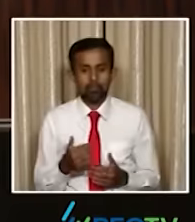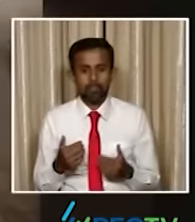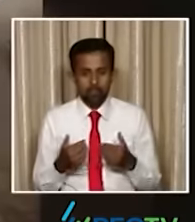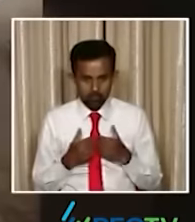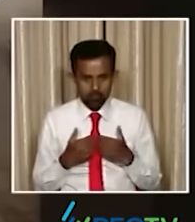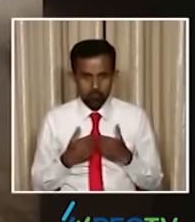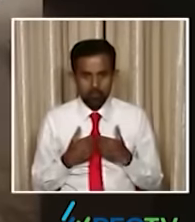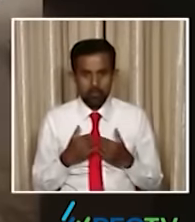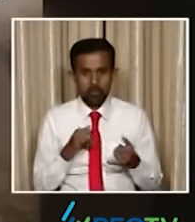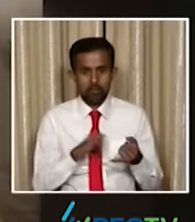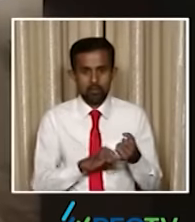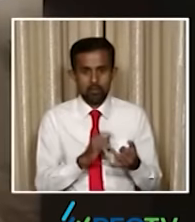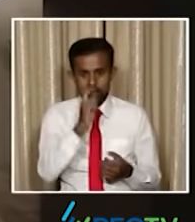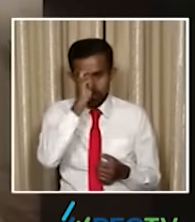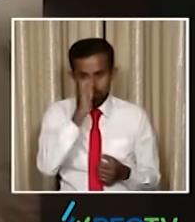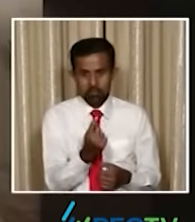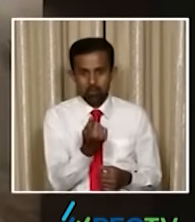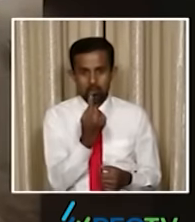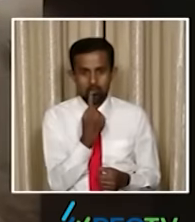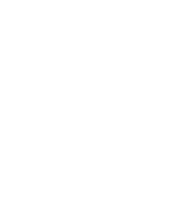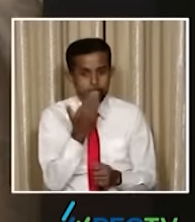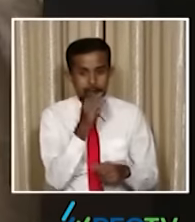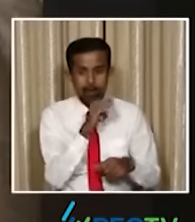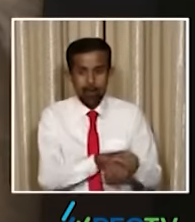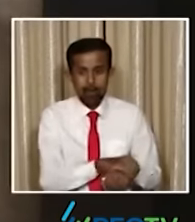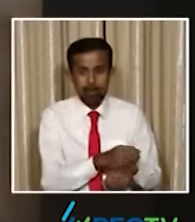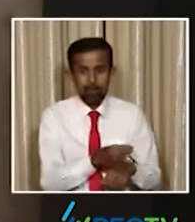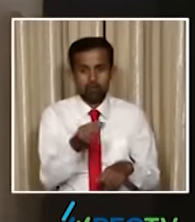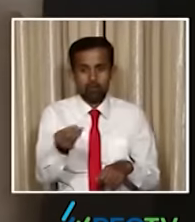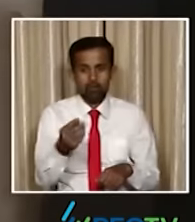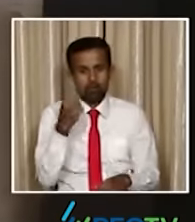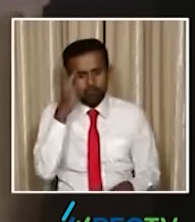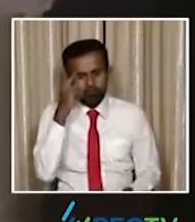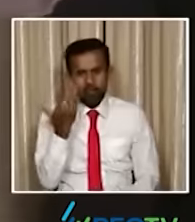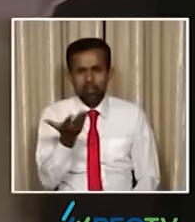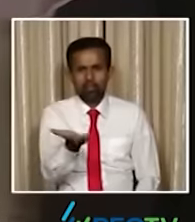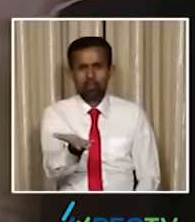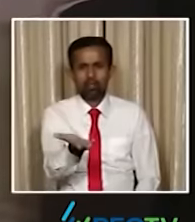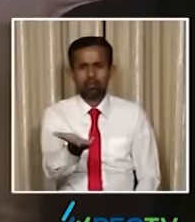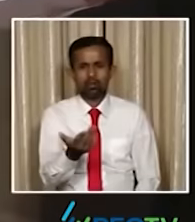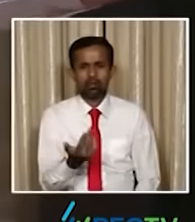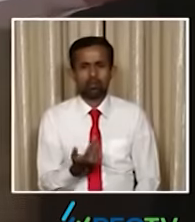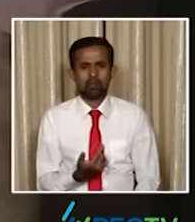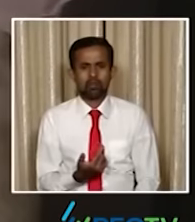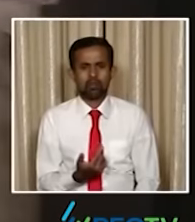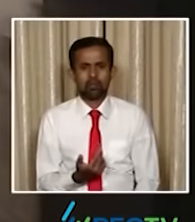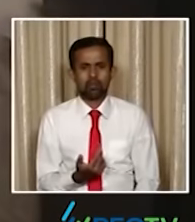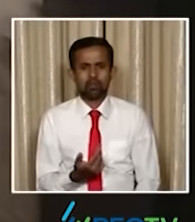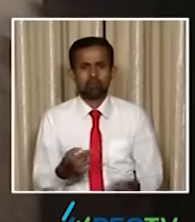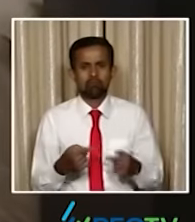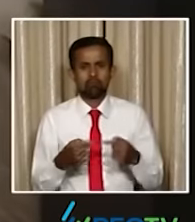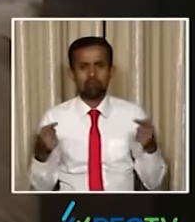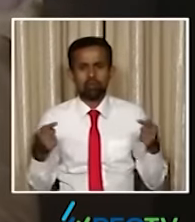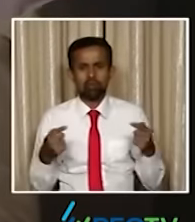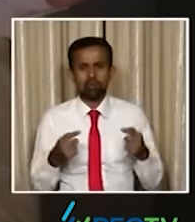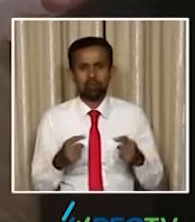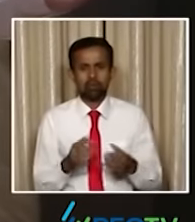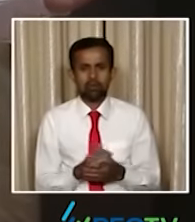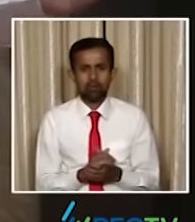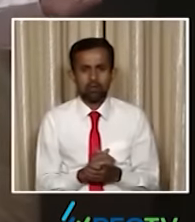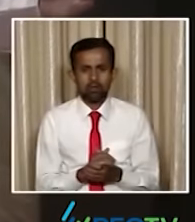මම සේමසිංහ මැතිතුමා කියපු කාරණාවට එකඟයි. මම දන්නේ ඇයි මේ ඒකමතිකව මේ වෙනකොටත් මේ සම්බන්ධයෙන් කටයුතු කරනවා.